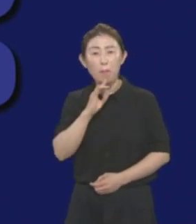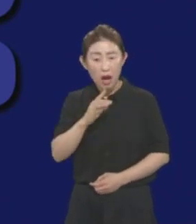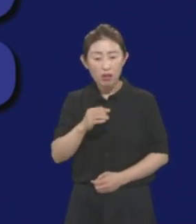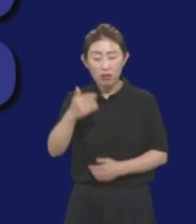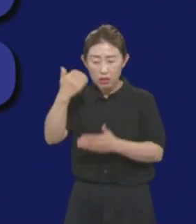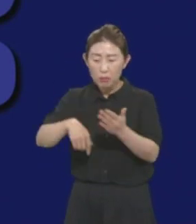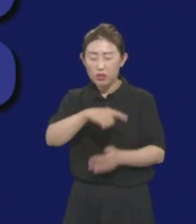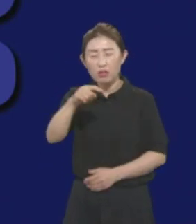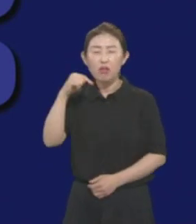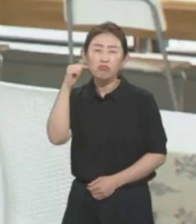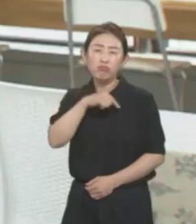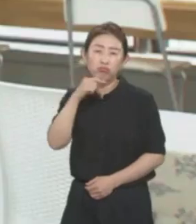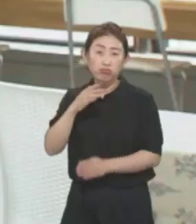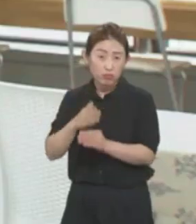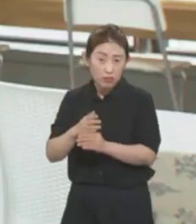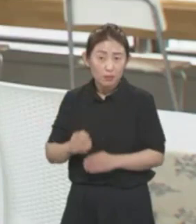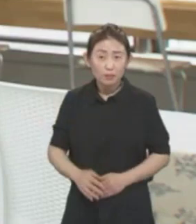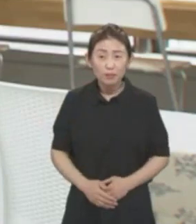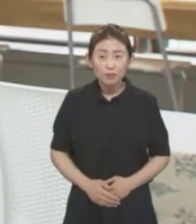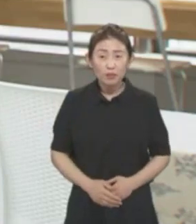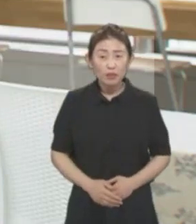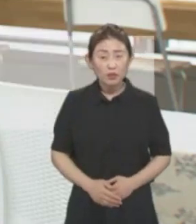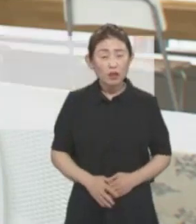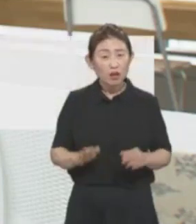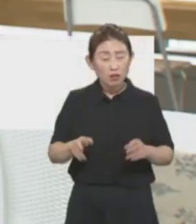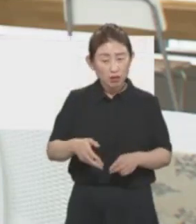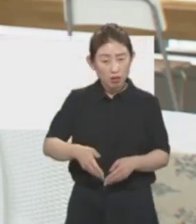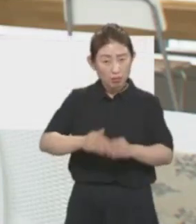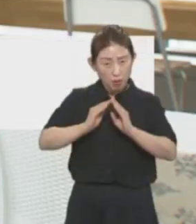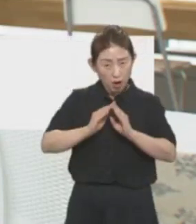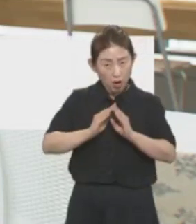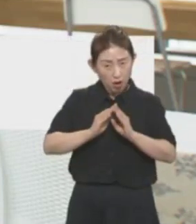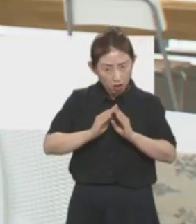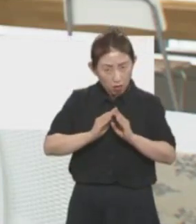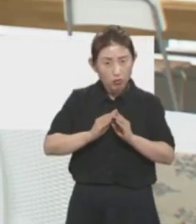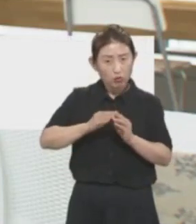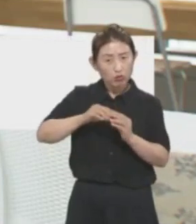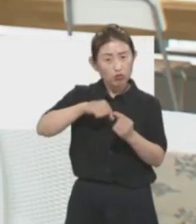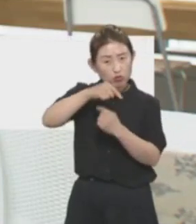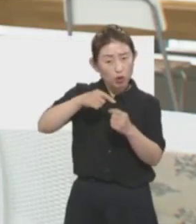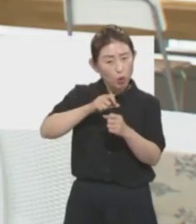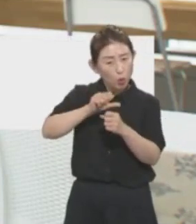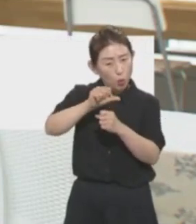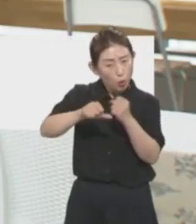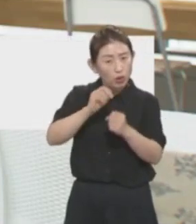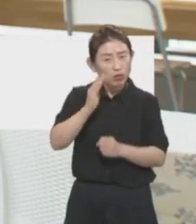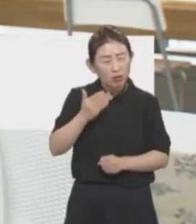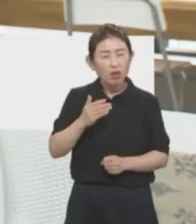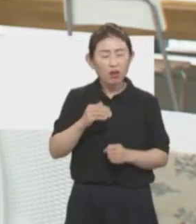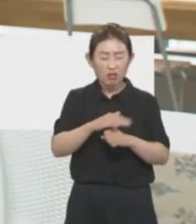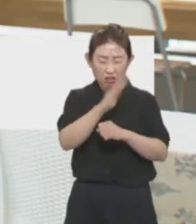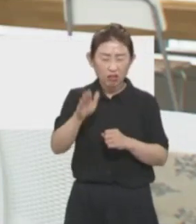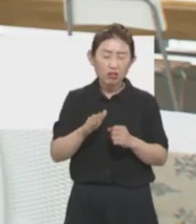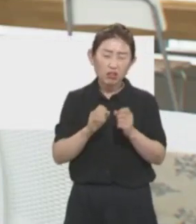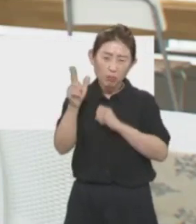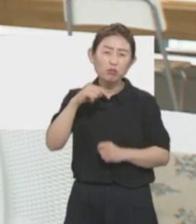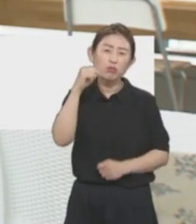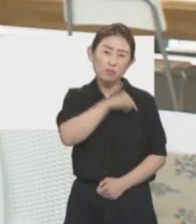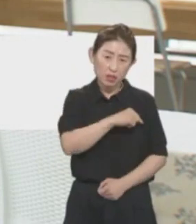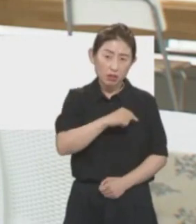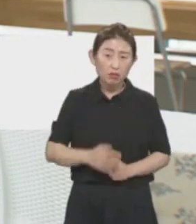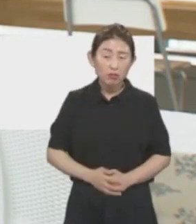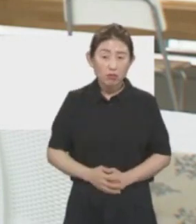불과하다는 점도 문제입니다. 한 5년 정도 되면 대부분 다 적자로 돌아서요. 그리고 이제 한 30년 정도 운영을 하기